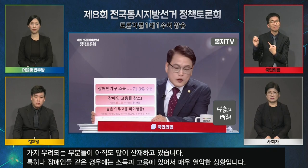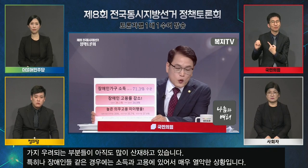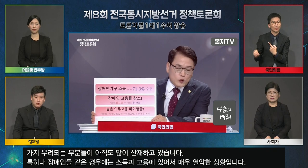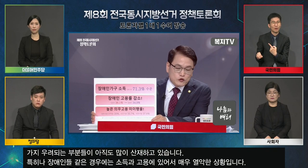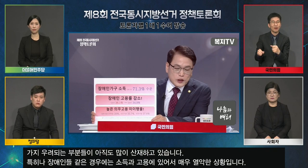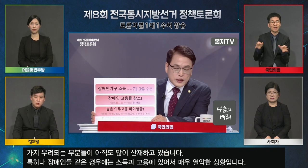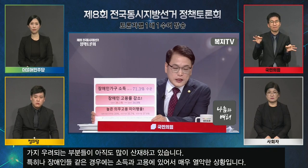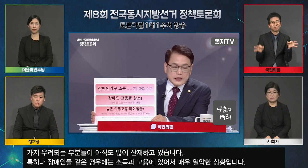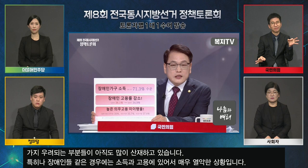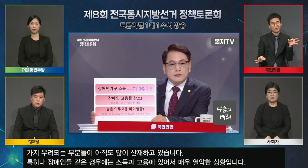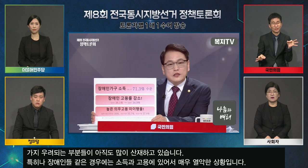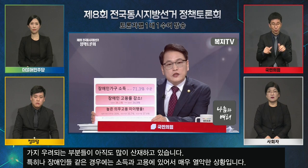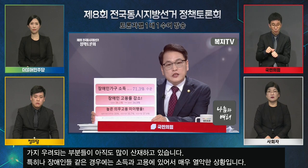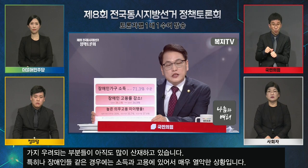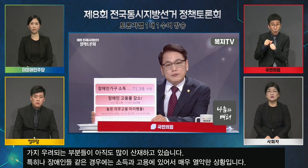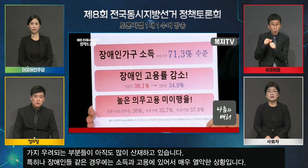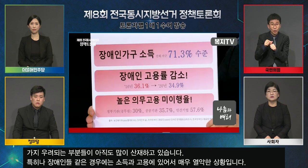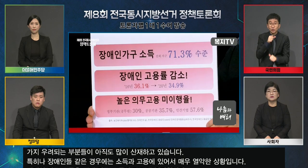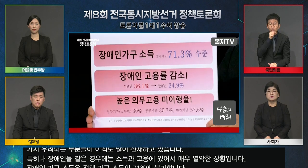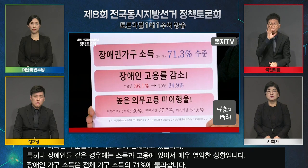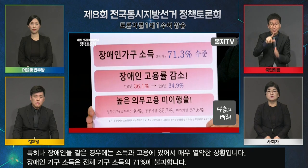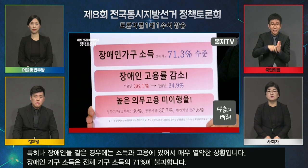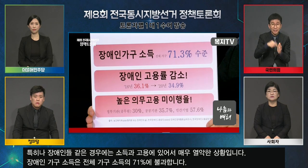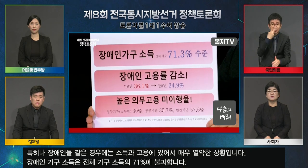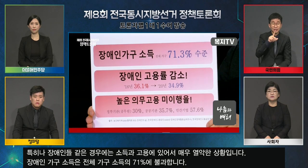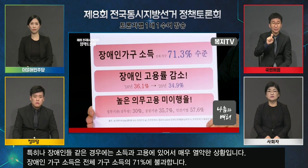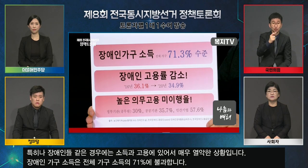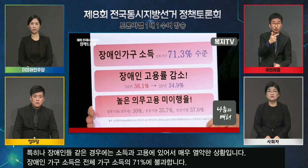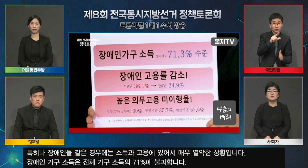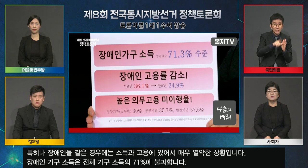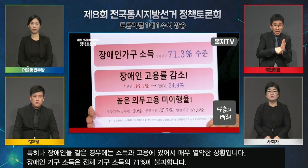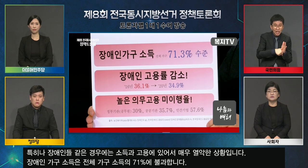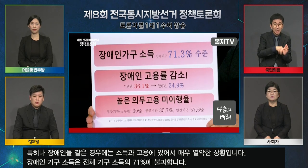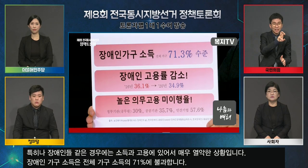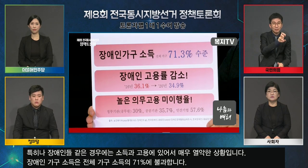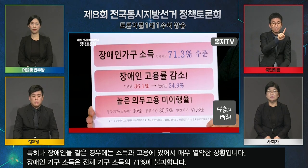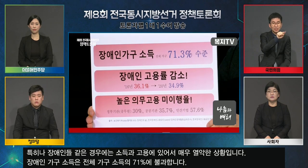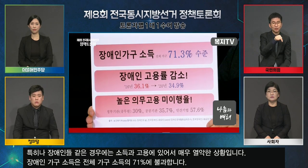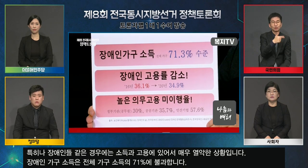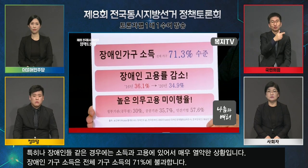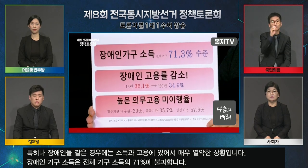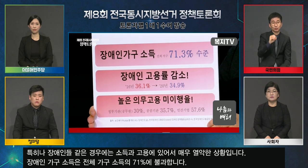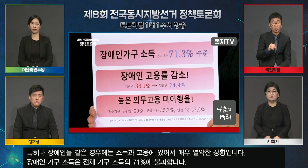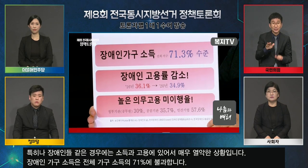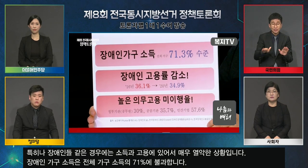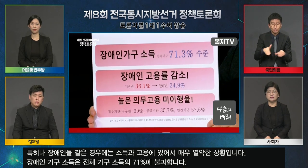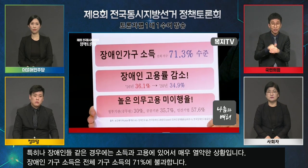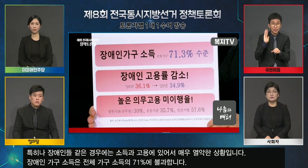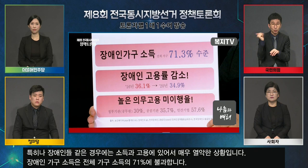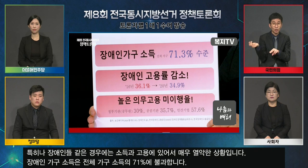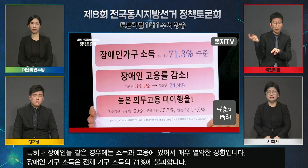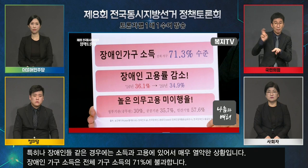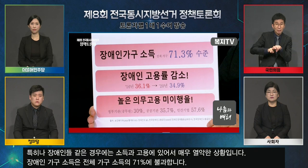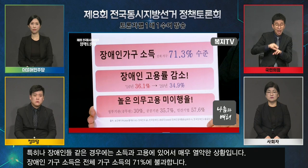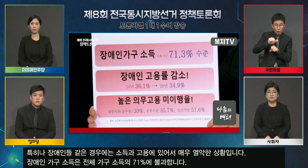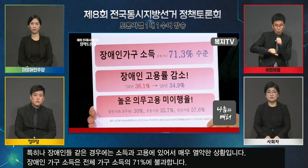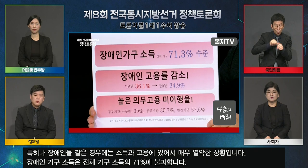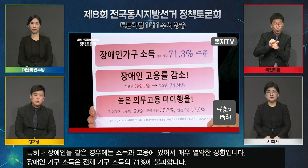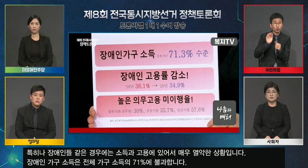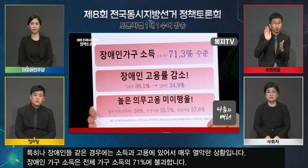또 장애인 고용률이 지금 2016년에 36.1%에서 문재인 정부 5년 동안